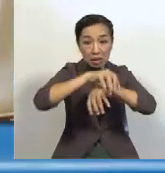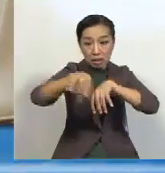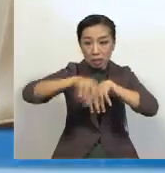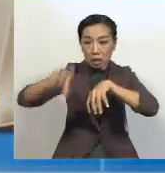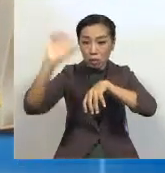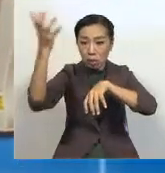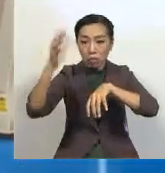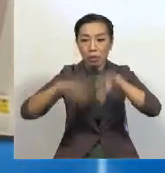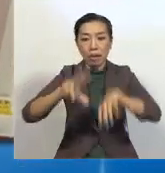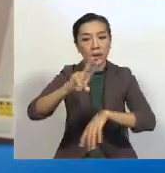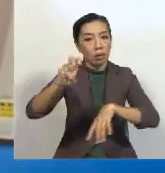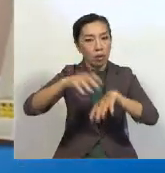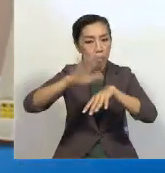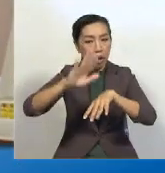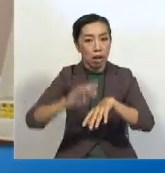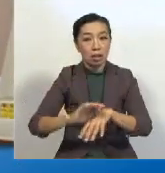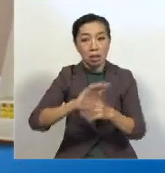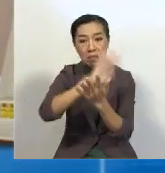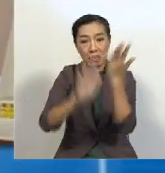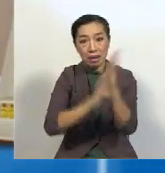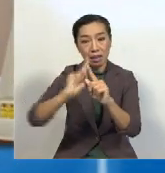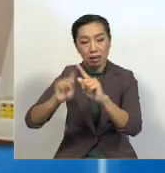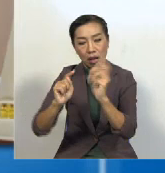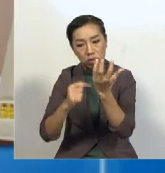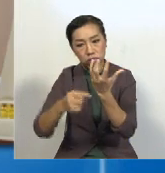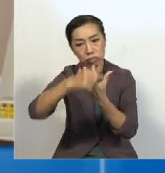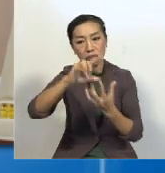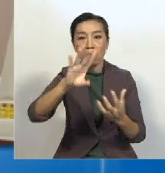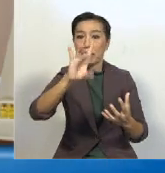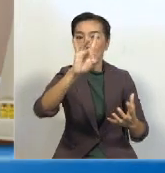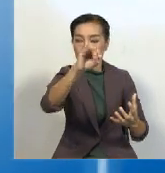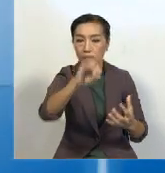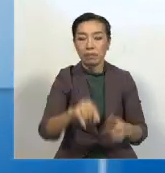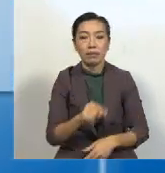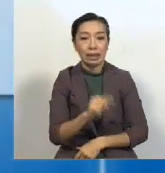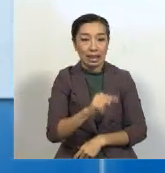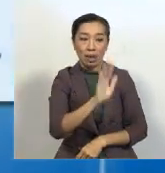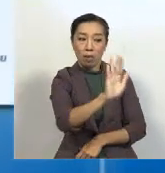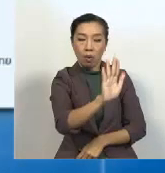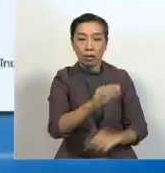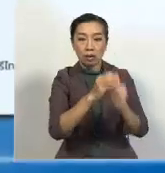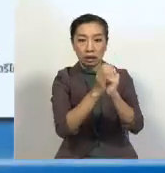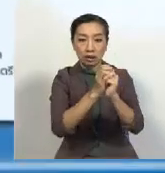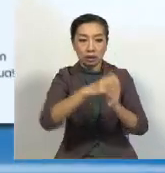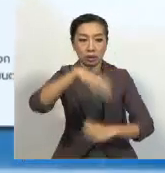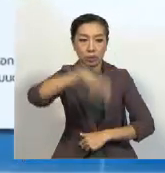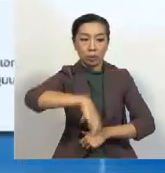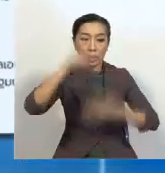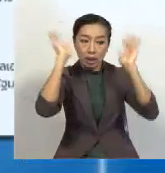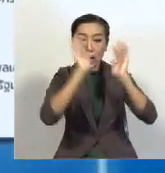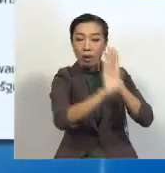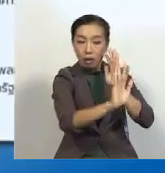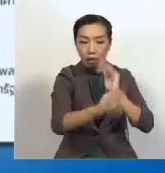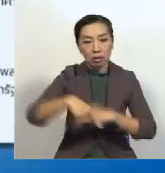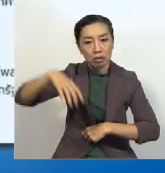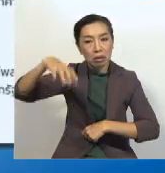ขากว่า180ประเทศค่ะทำความตกลงแลกเปลี่ยนข่าวสารและภาพข่าวกับสำนักข่าวต่างประเทศมากกว่า80